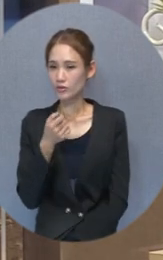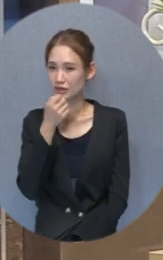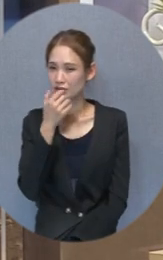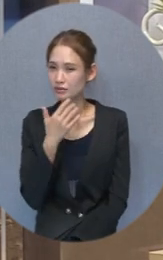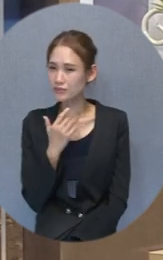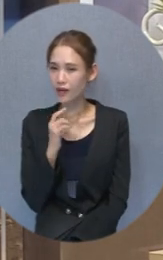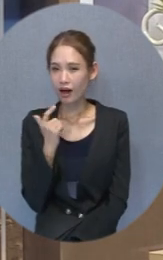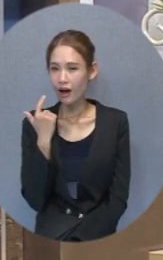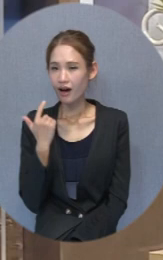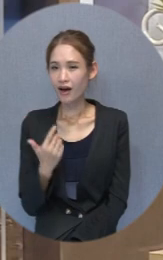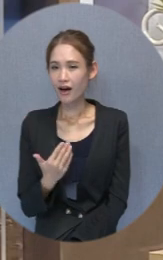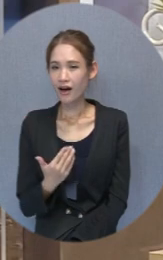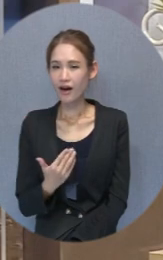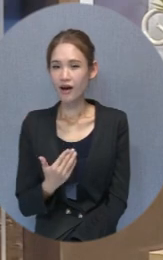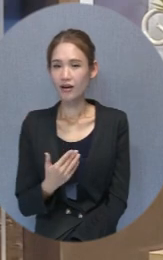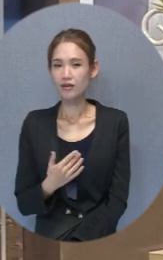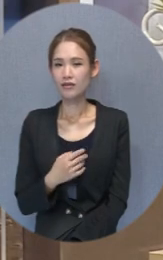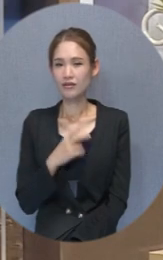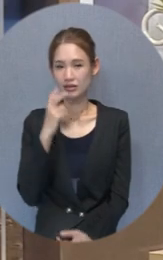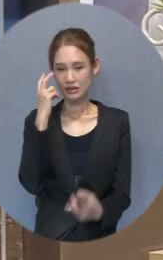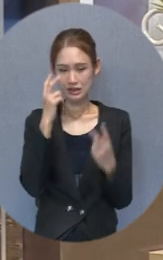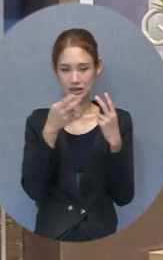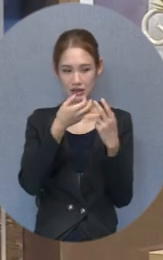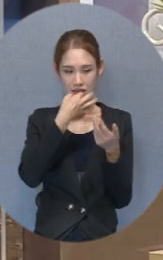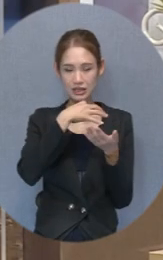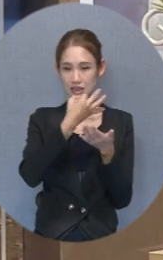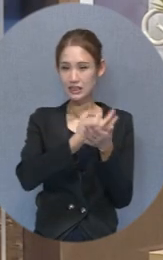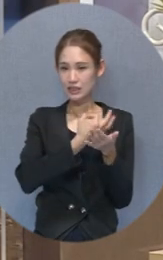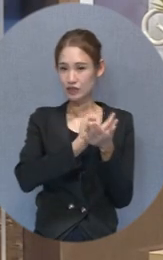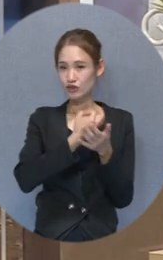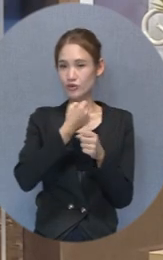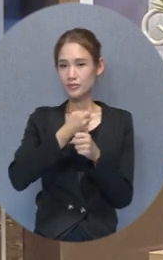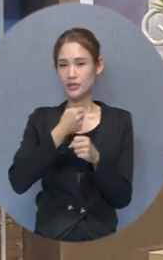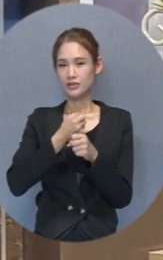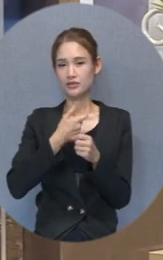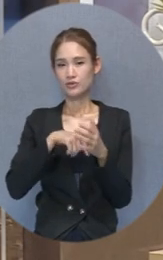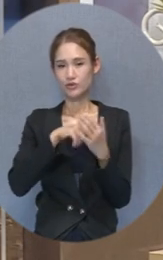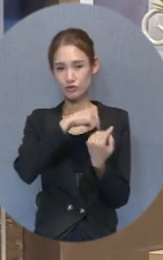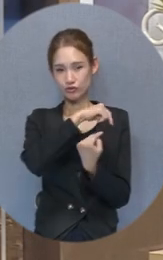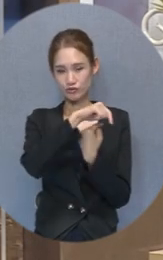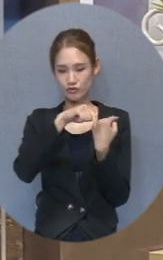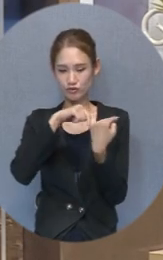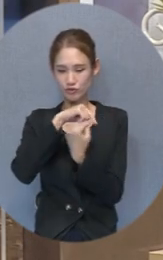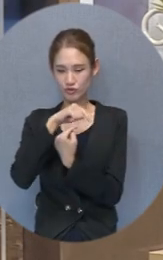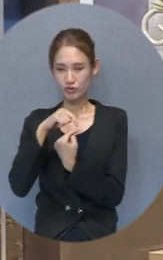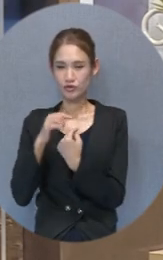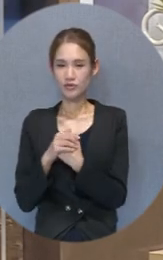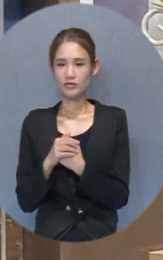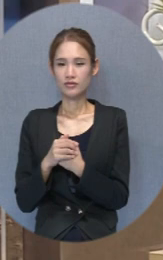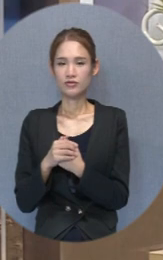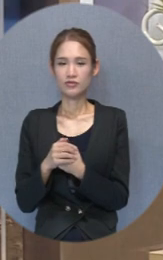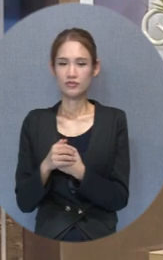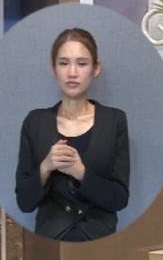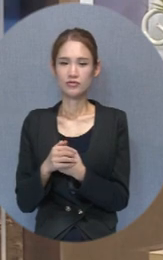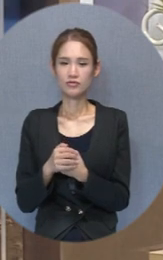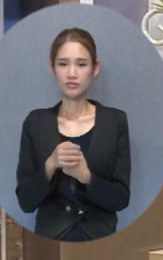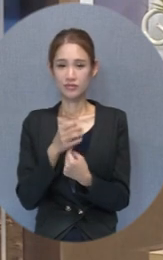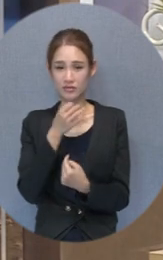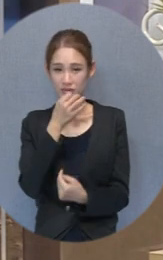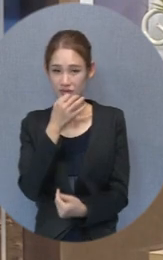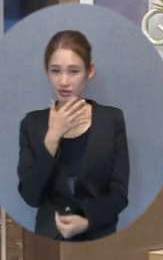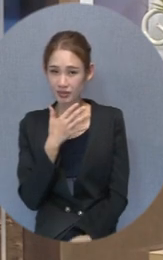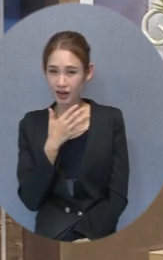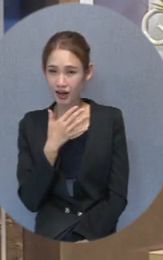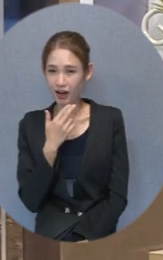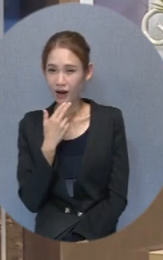좀 힘들진 않으세요? 왜냐하면 기업은 이윤을 해서 운영이 되는 게 네. 기업인데 네. 좀